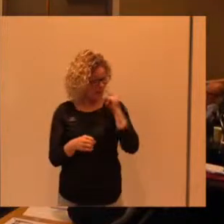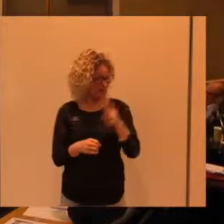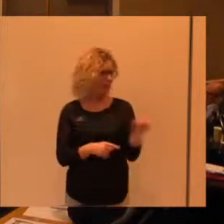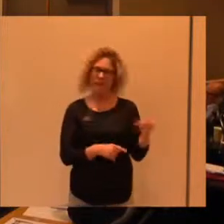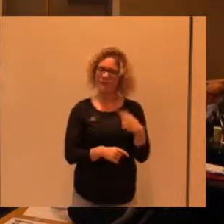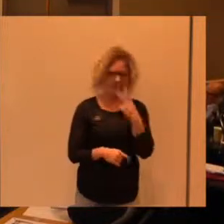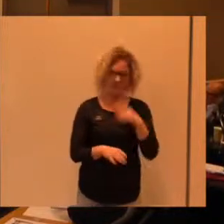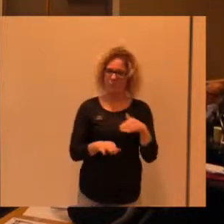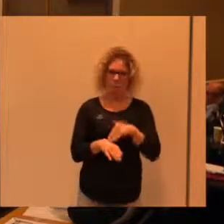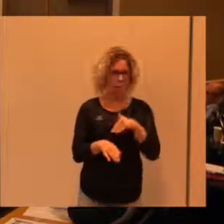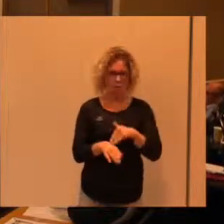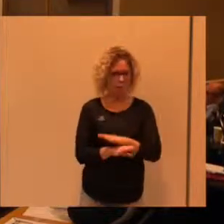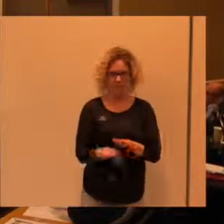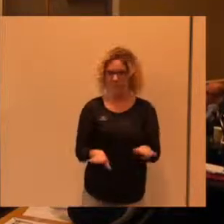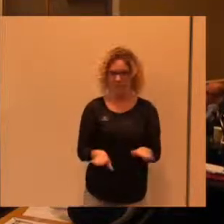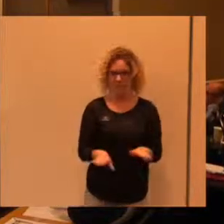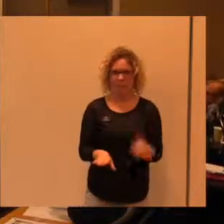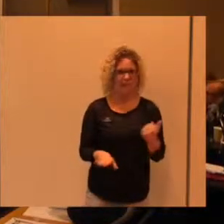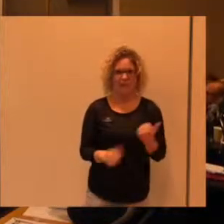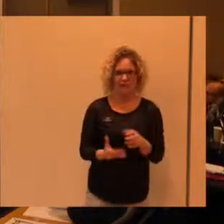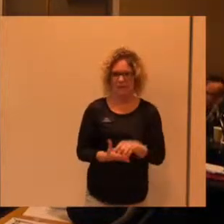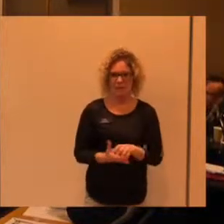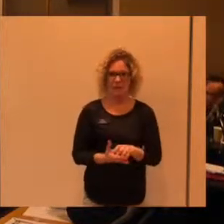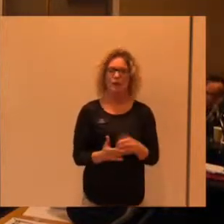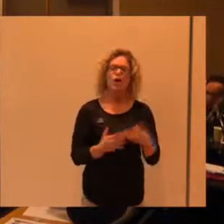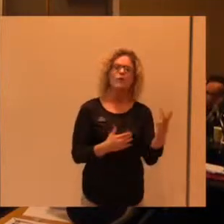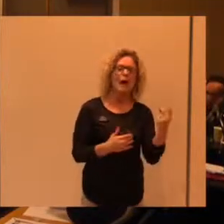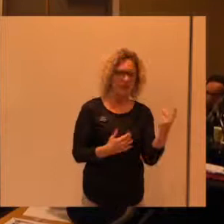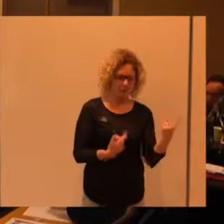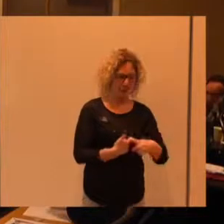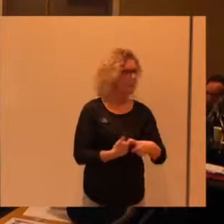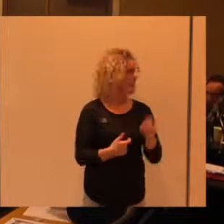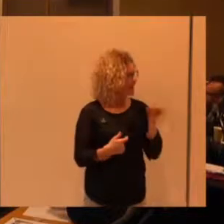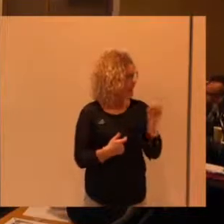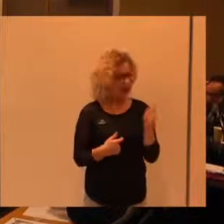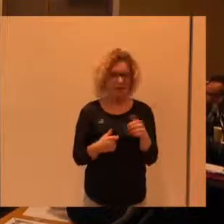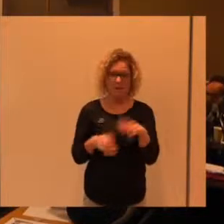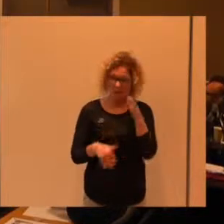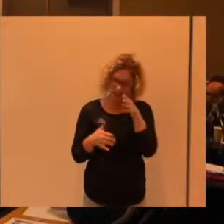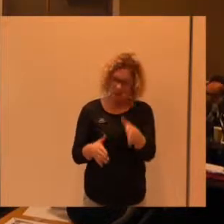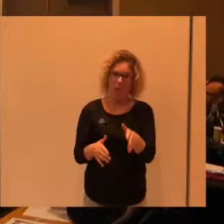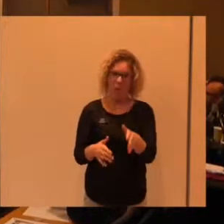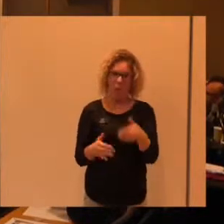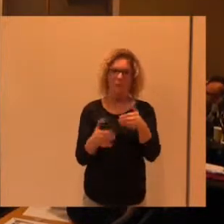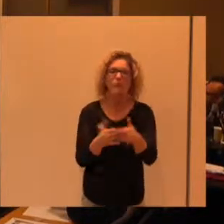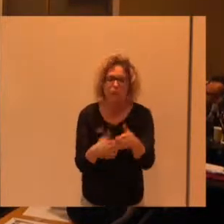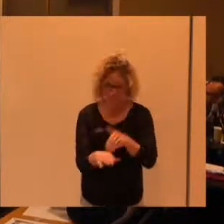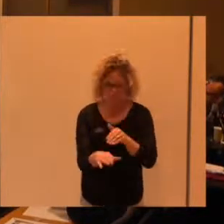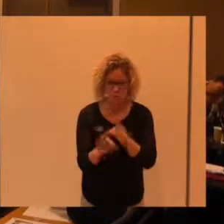på budskapet i sig i det här läget. Det gör vi i lite andra sammanhang. Det här är ju snarare att komma till